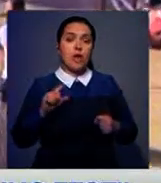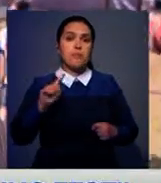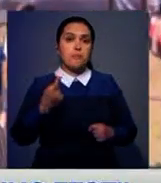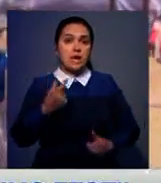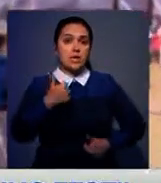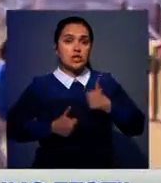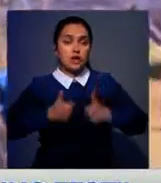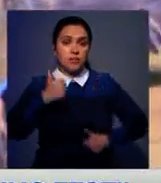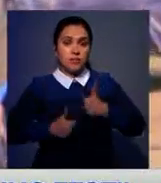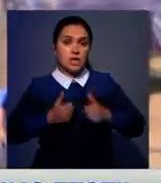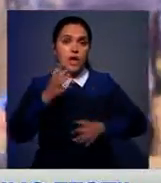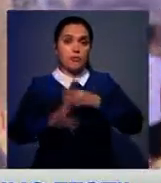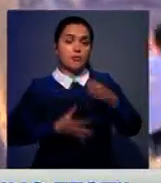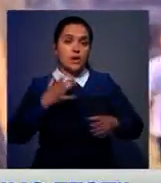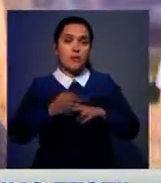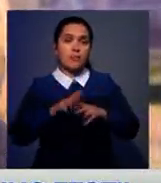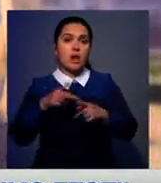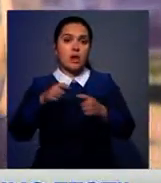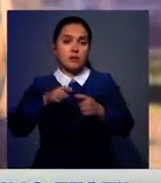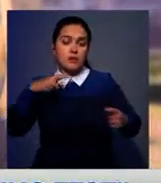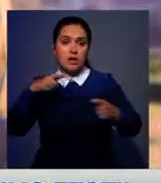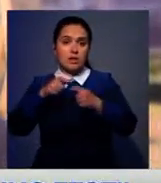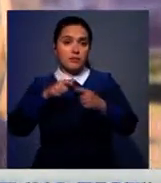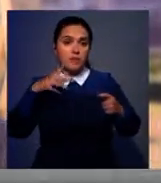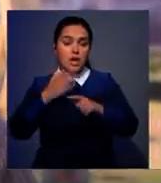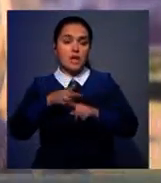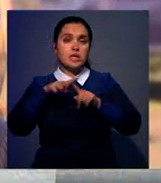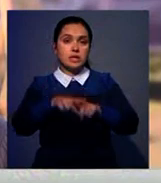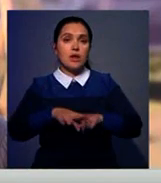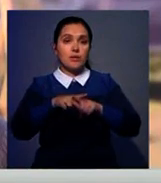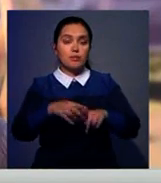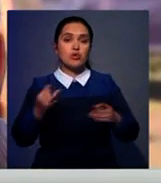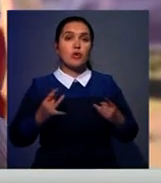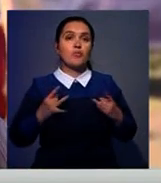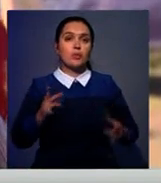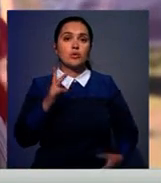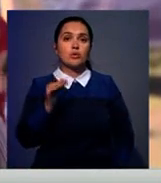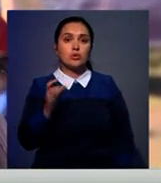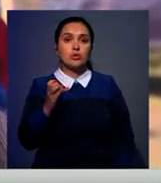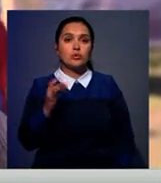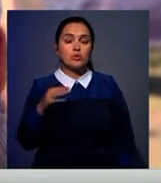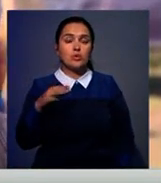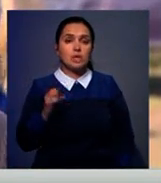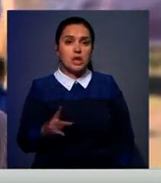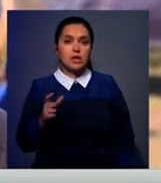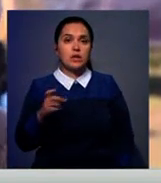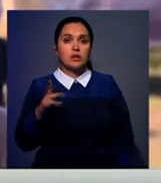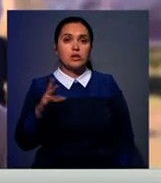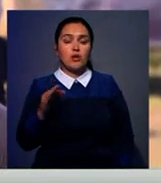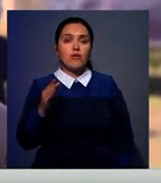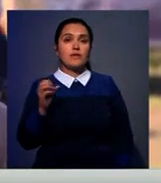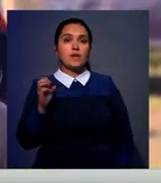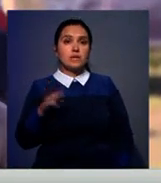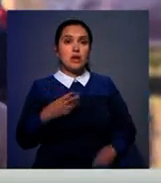чемпионат мира стрельба из лука с коня Алтын-Жебе проходит в рамках празднования Нур-Султан Этнофест, куда заявились